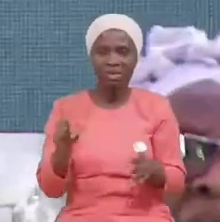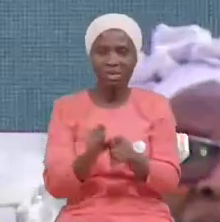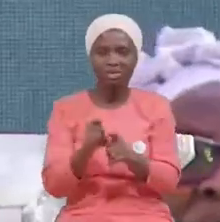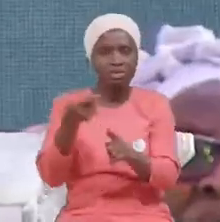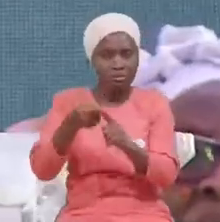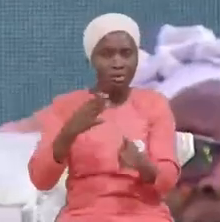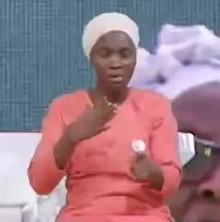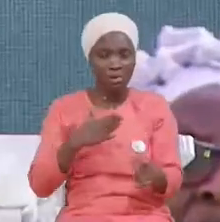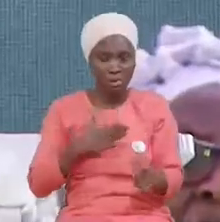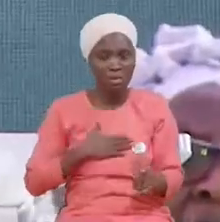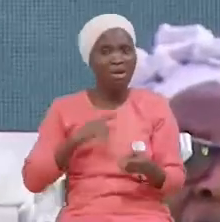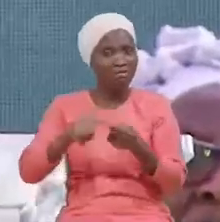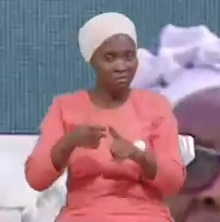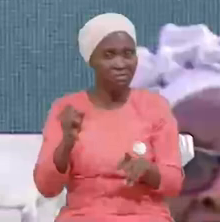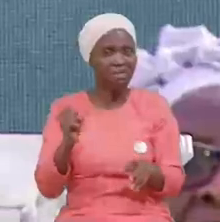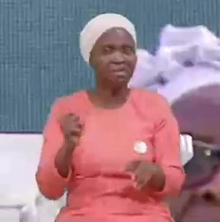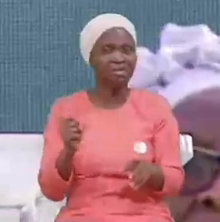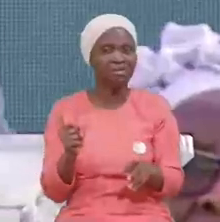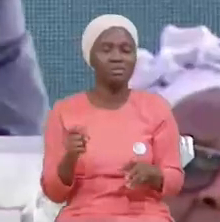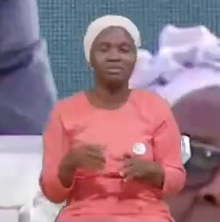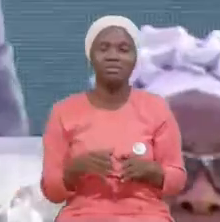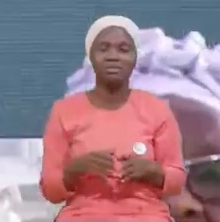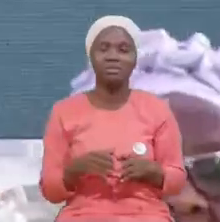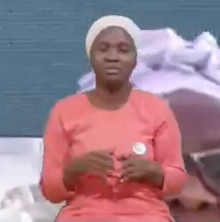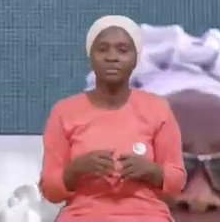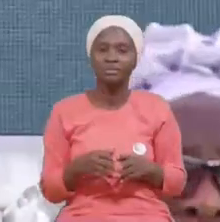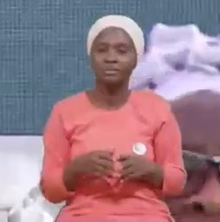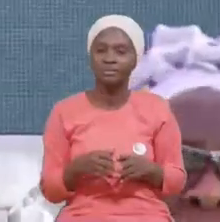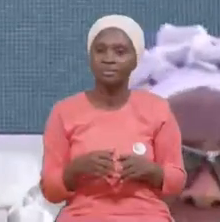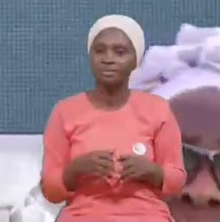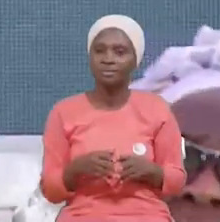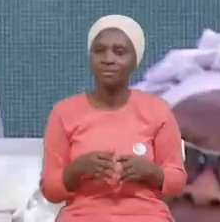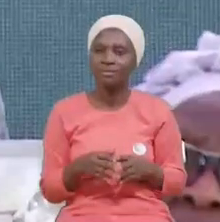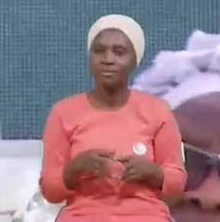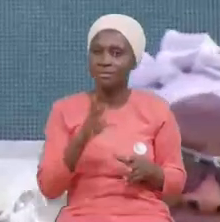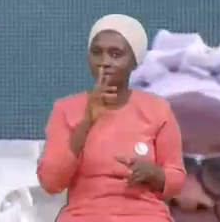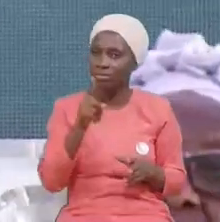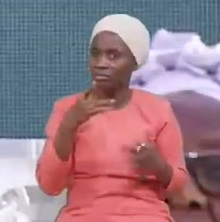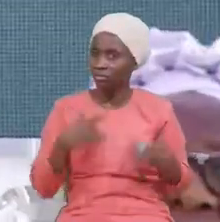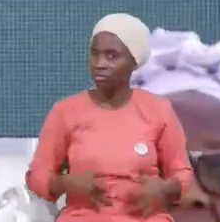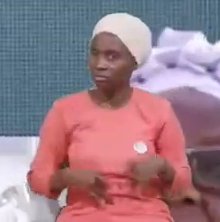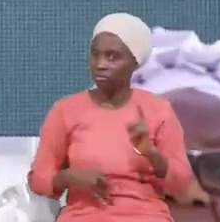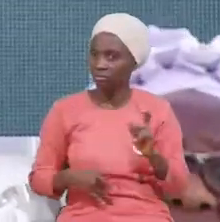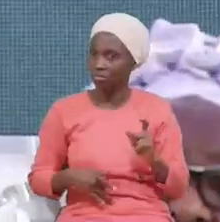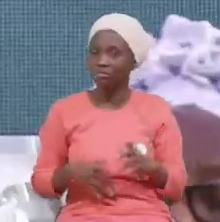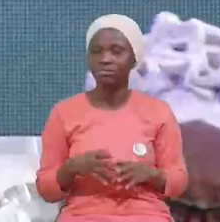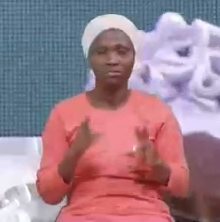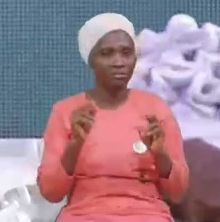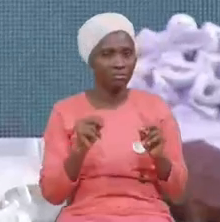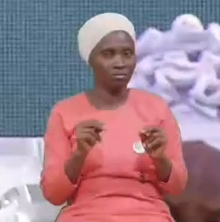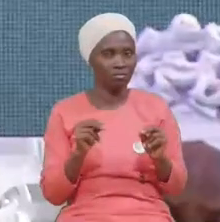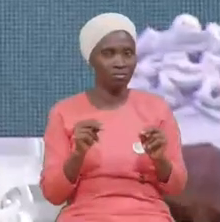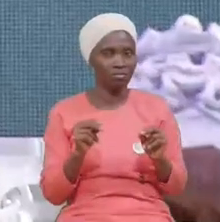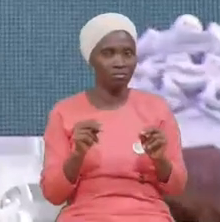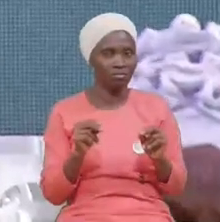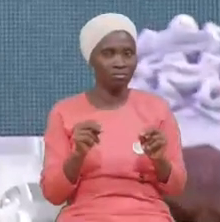Ou mais bien sûr, même venant de mes amis. Est-ce que tu es découragé? Non. Est-ce